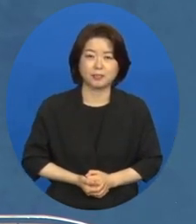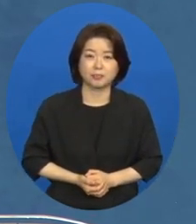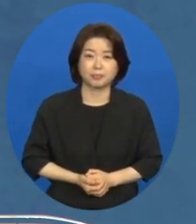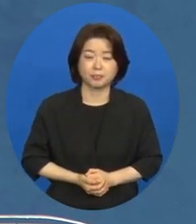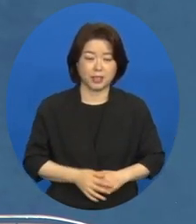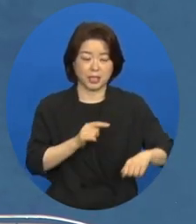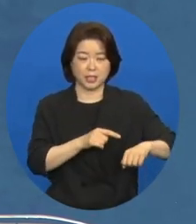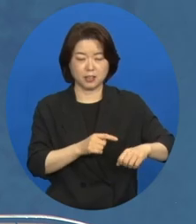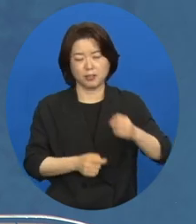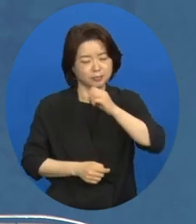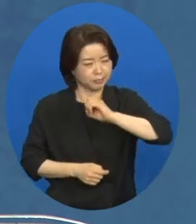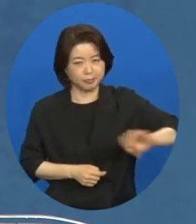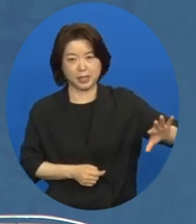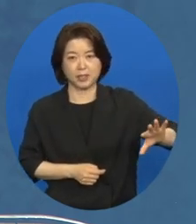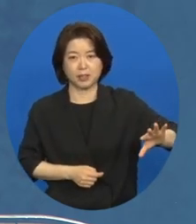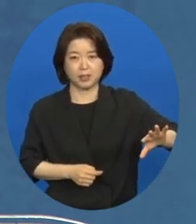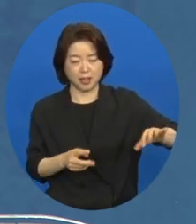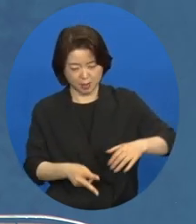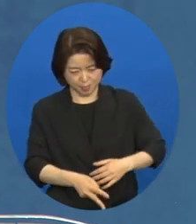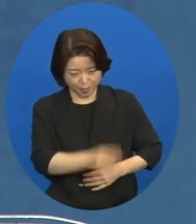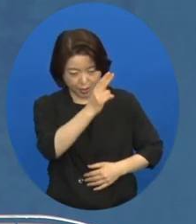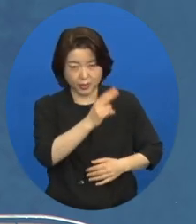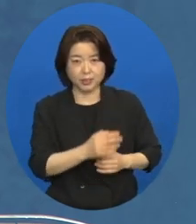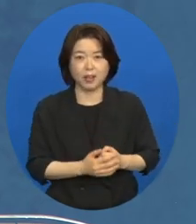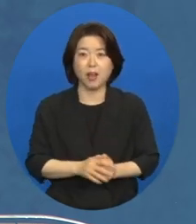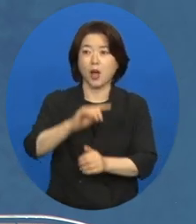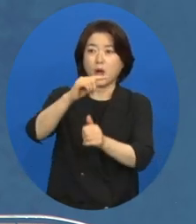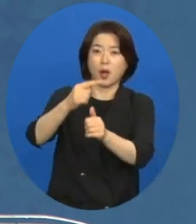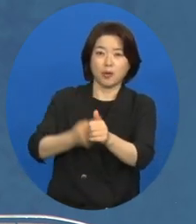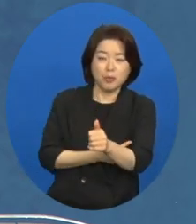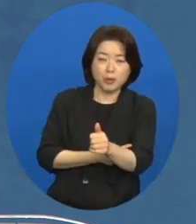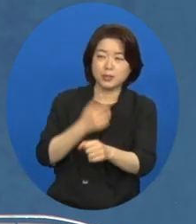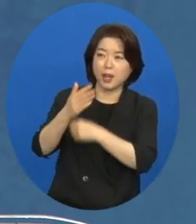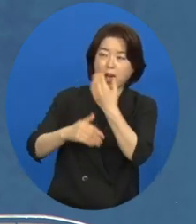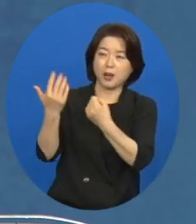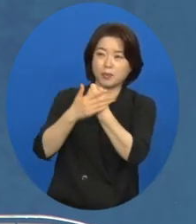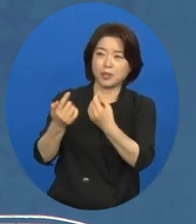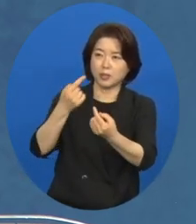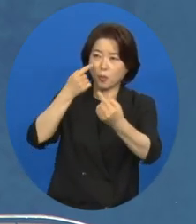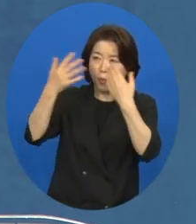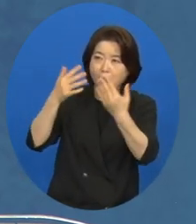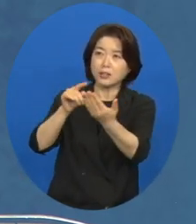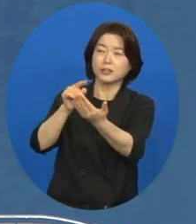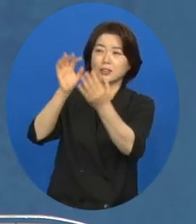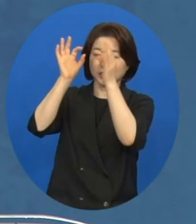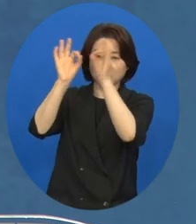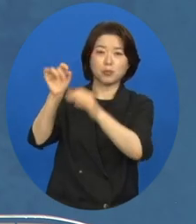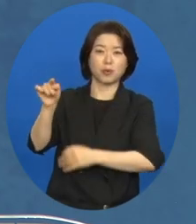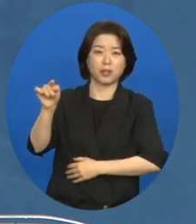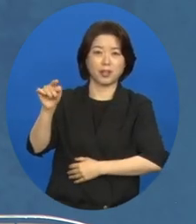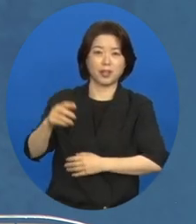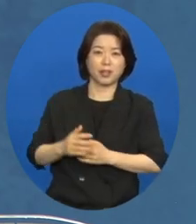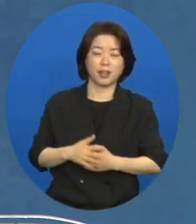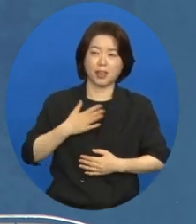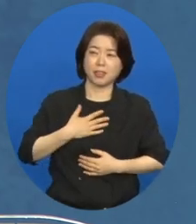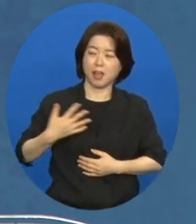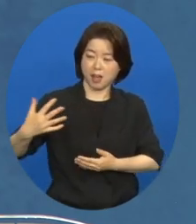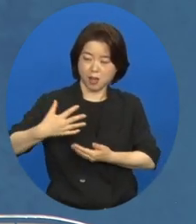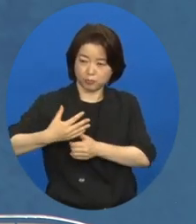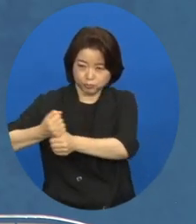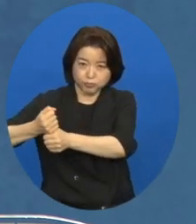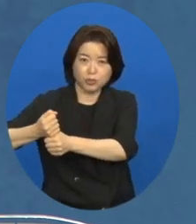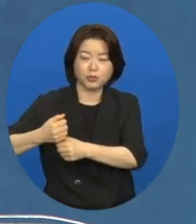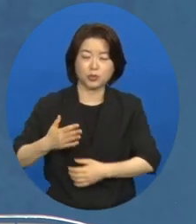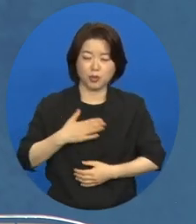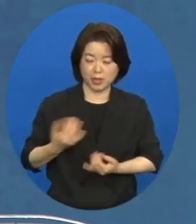그냥 끊어버리니까 비로소 하나님의 은혜가 더 선명하게 보이는데 저를 붙드시고